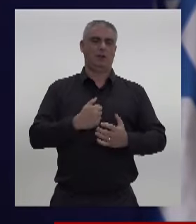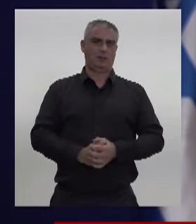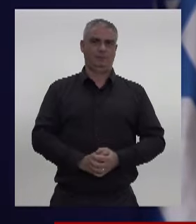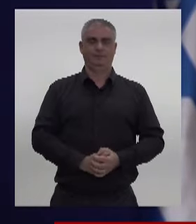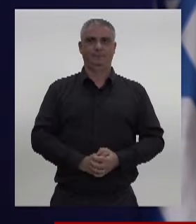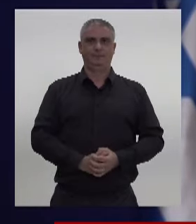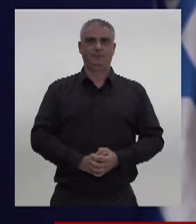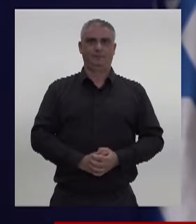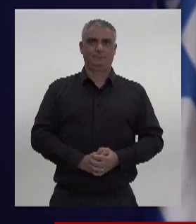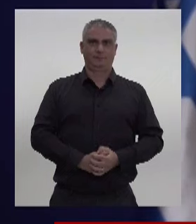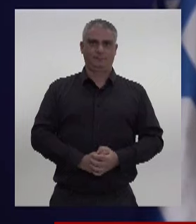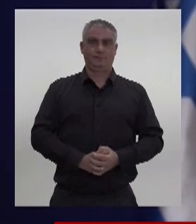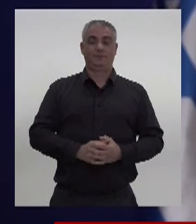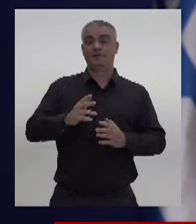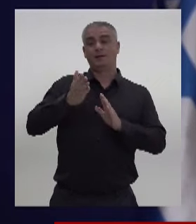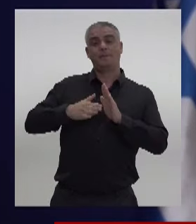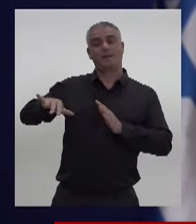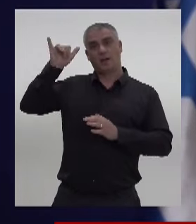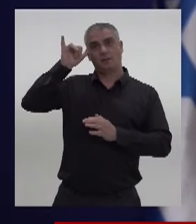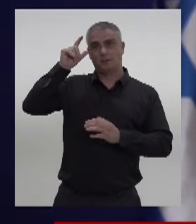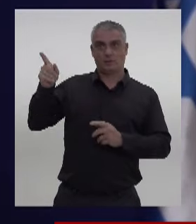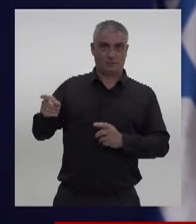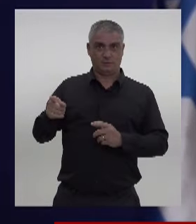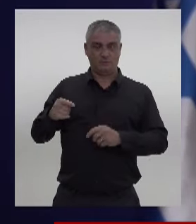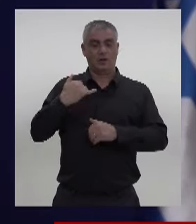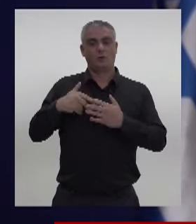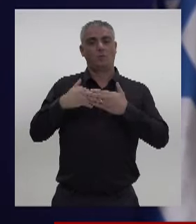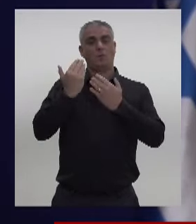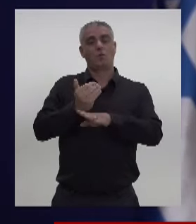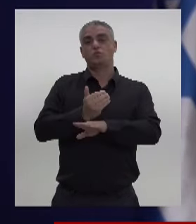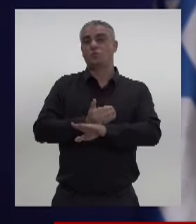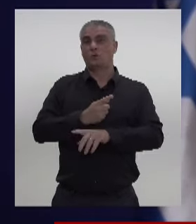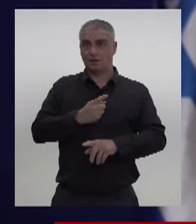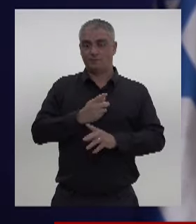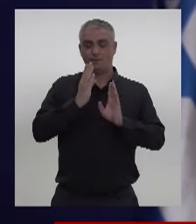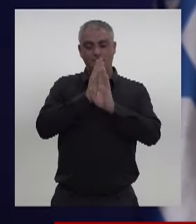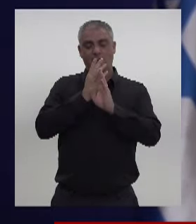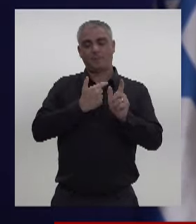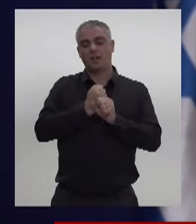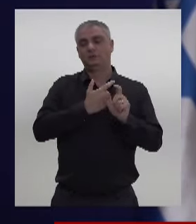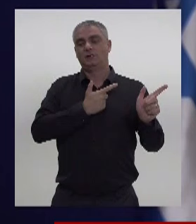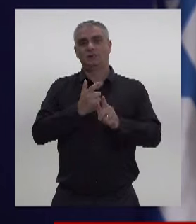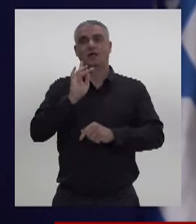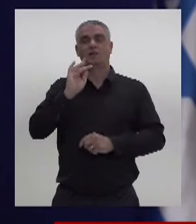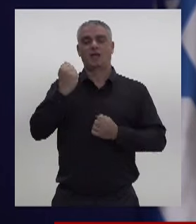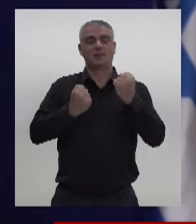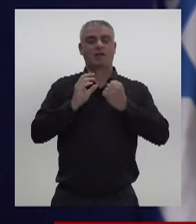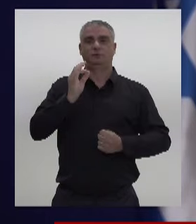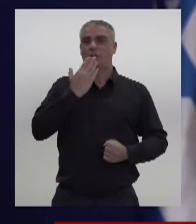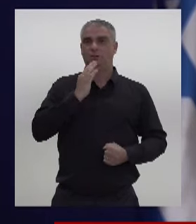בהצלחה בבקת הירדן בשעות הבוקר המוקדמות מחבל פתח בירי לעבר כלי רכב